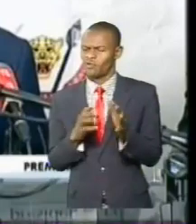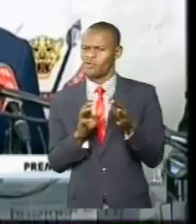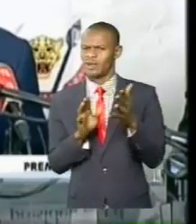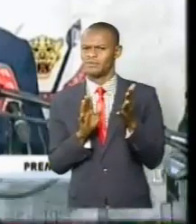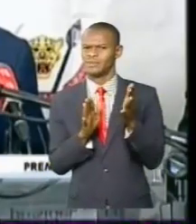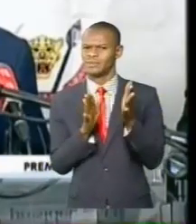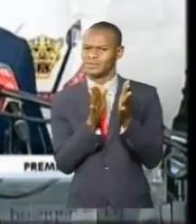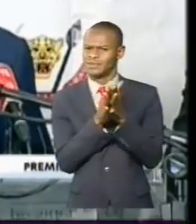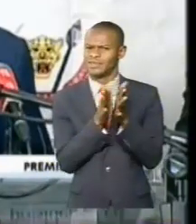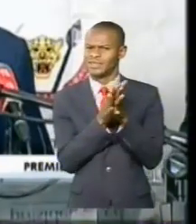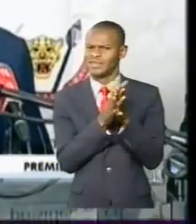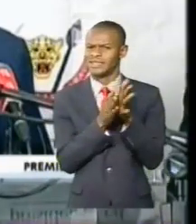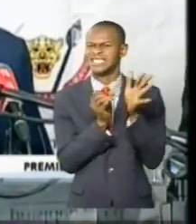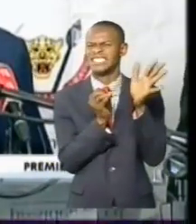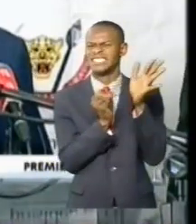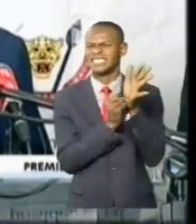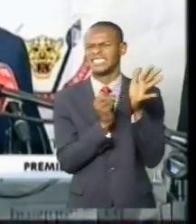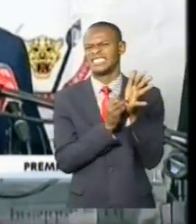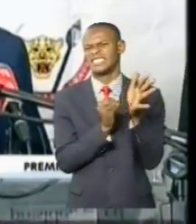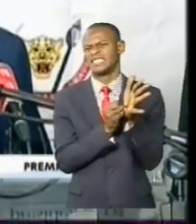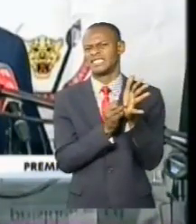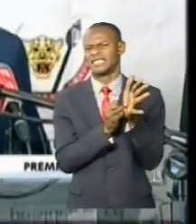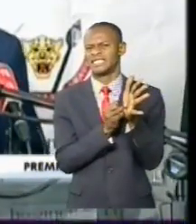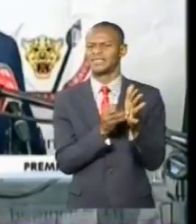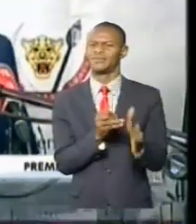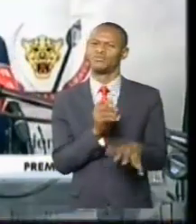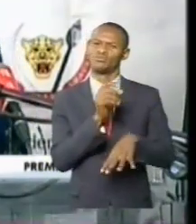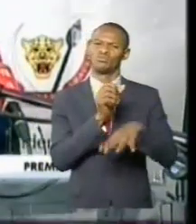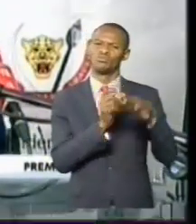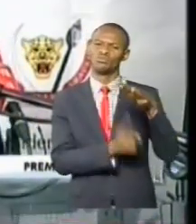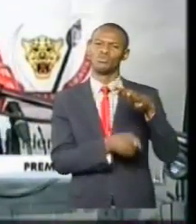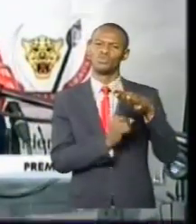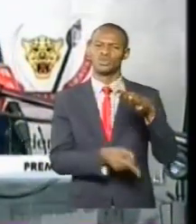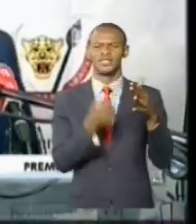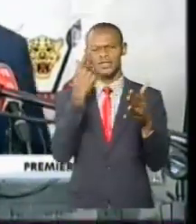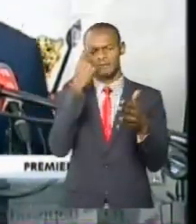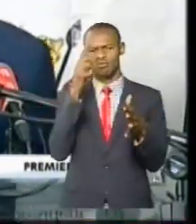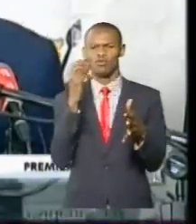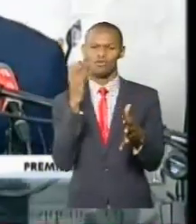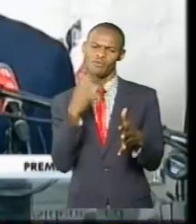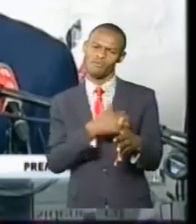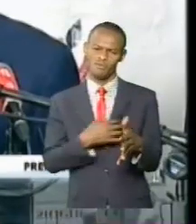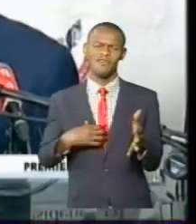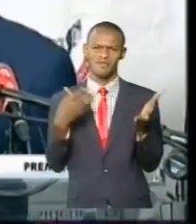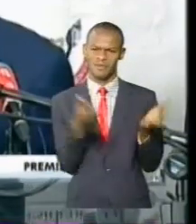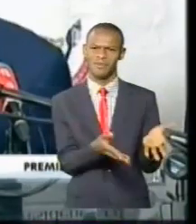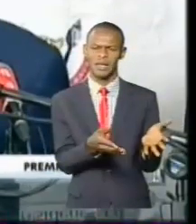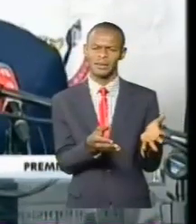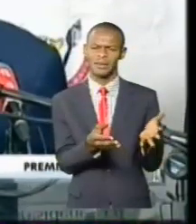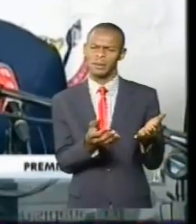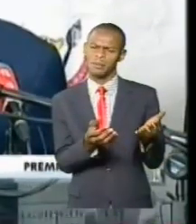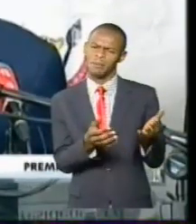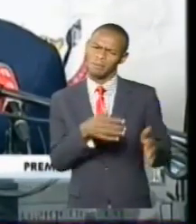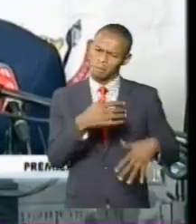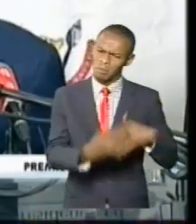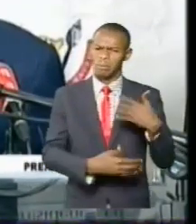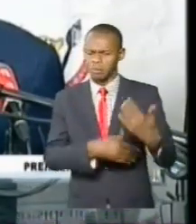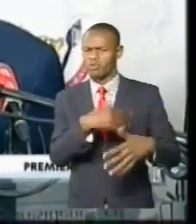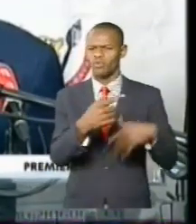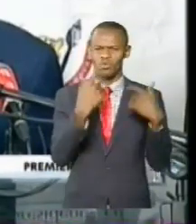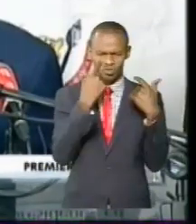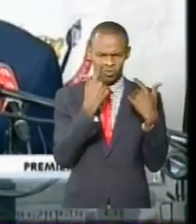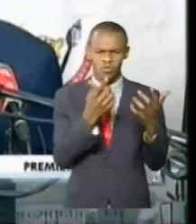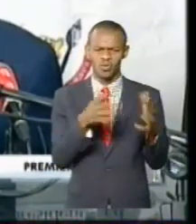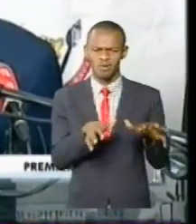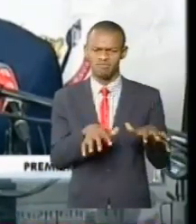17%. Ce pourcentage est encore faible, mais il faut le pondérer par l'importance des